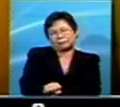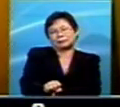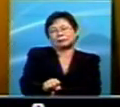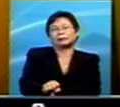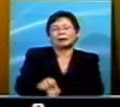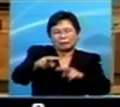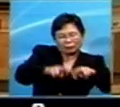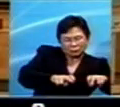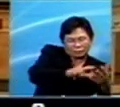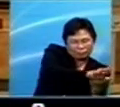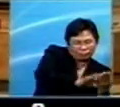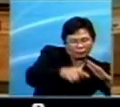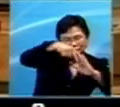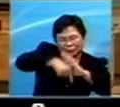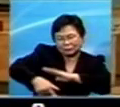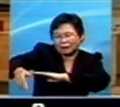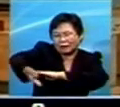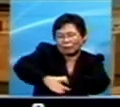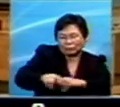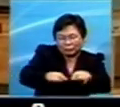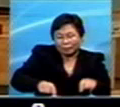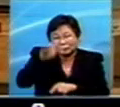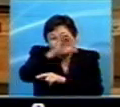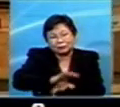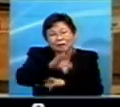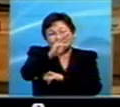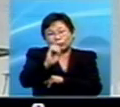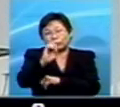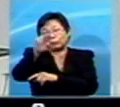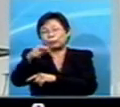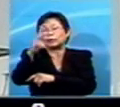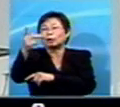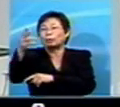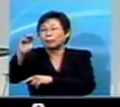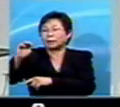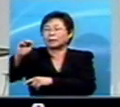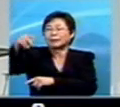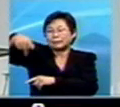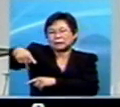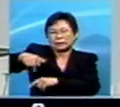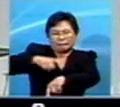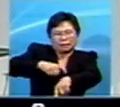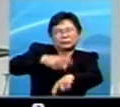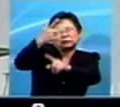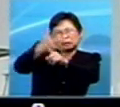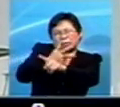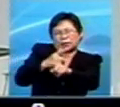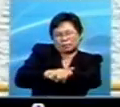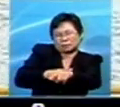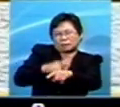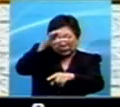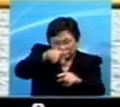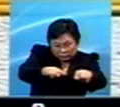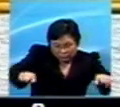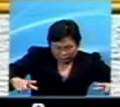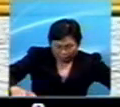kajian pemetaan dasar laut bagi Zon pencarian seluas 60,000 km per dijangka mengambil masa 3 bulan kawasan